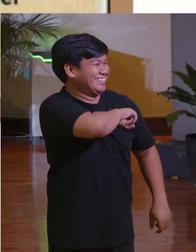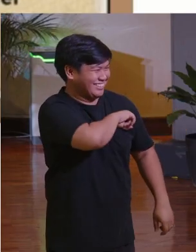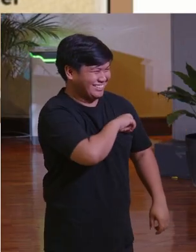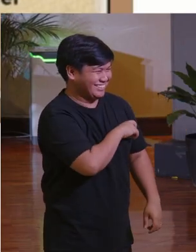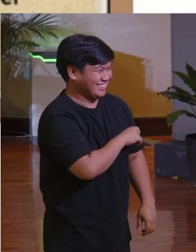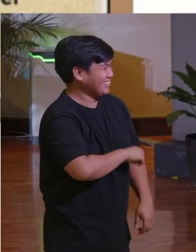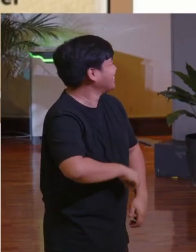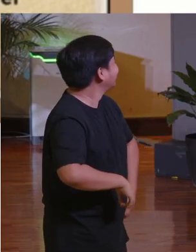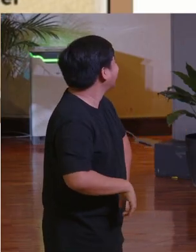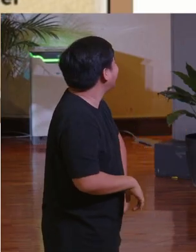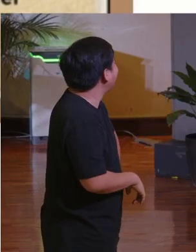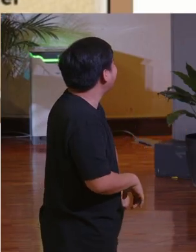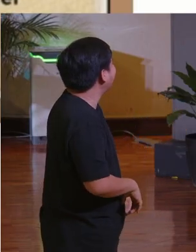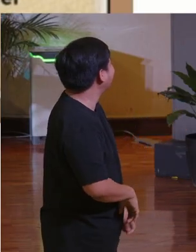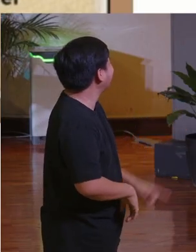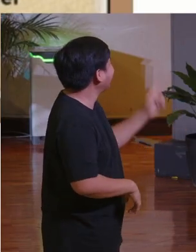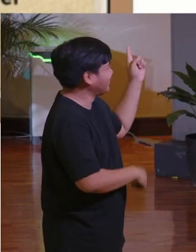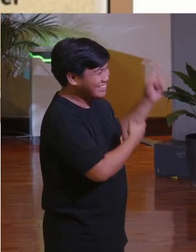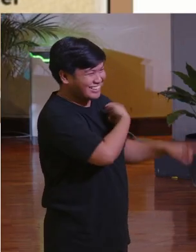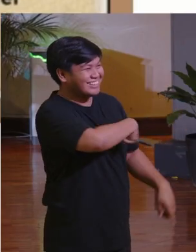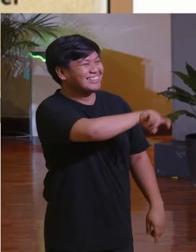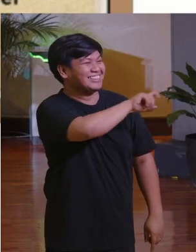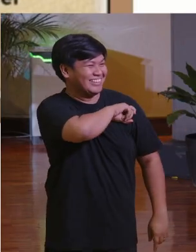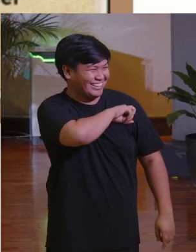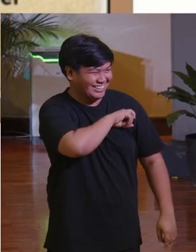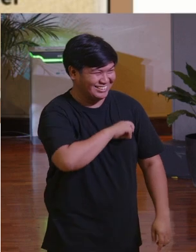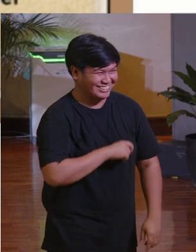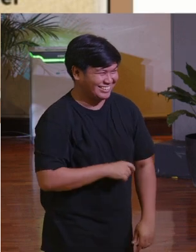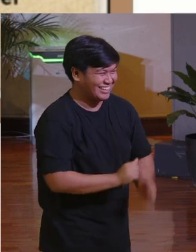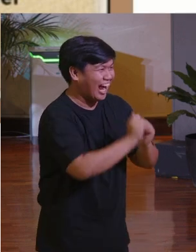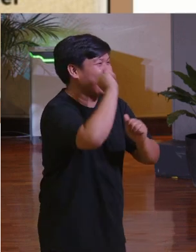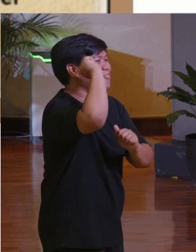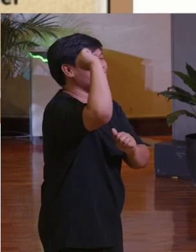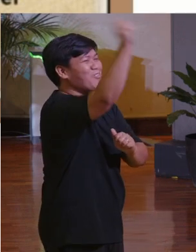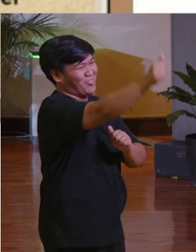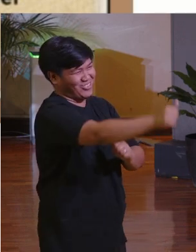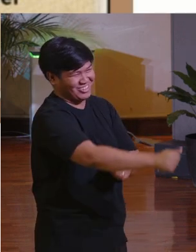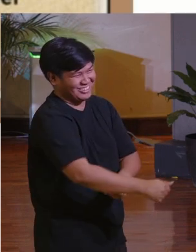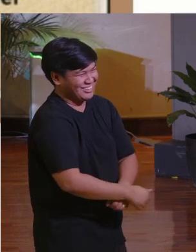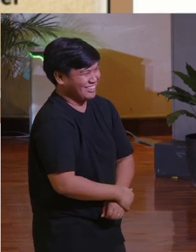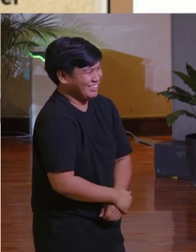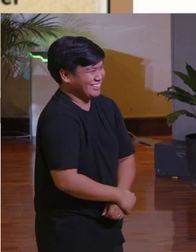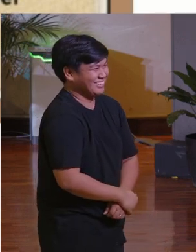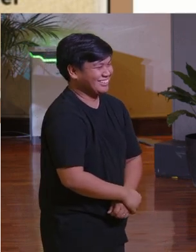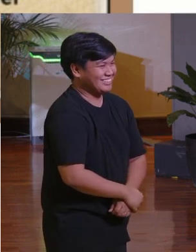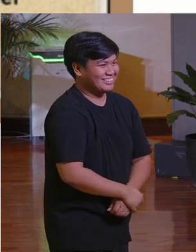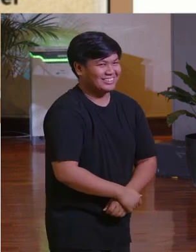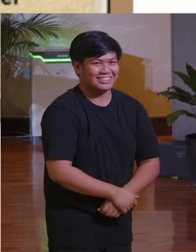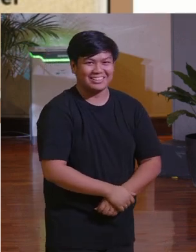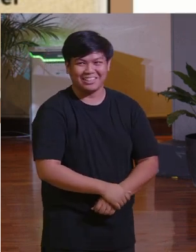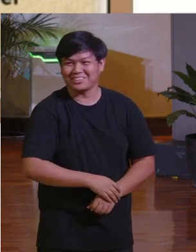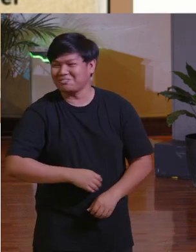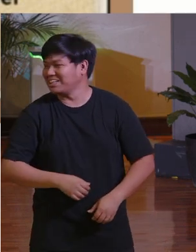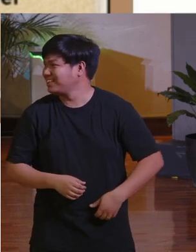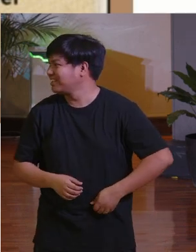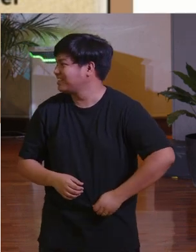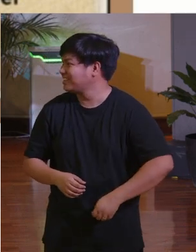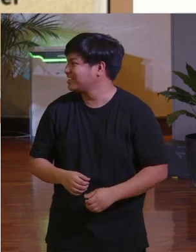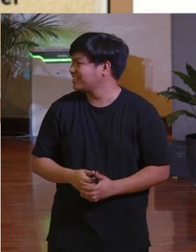sa kabilang bahagi ng mundo, sa Tarshish. Ang tawag po yata sa Tarshish